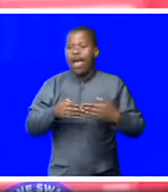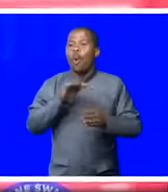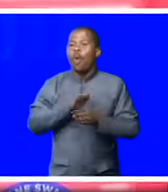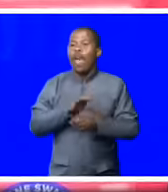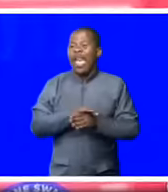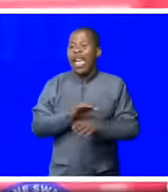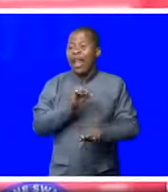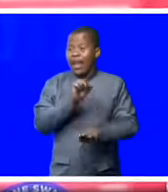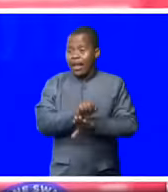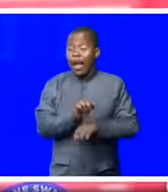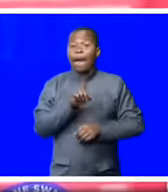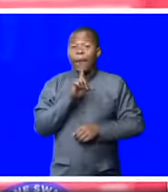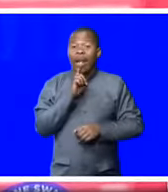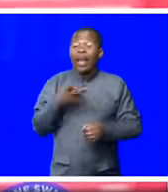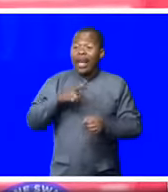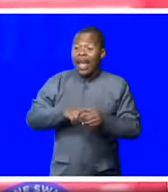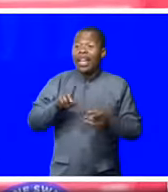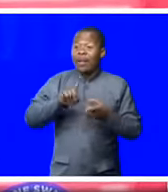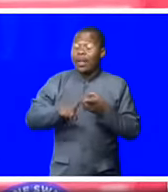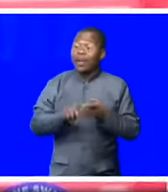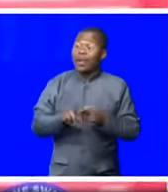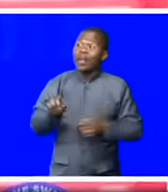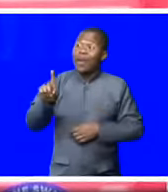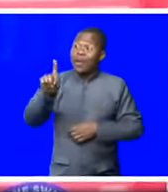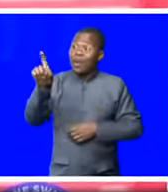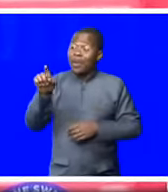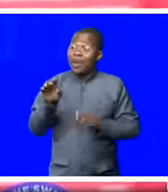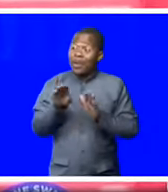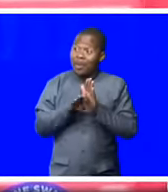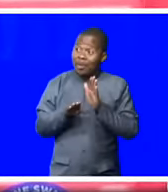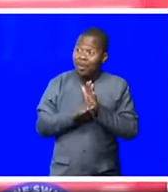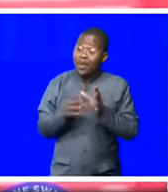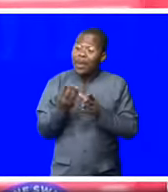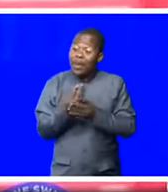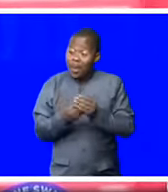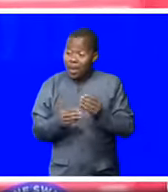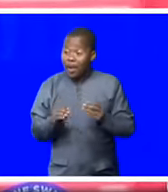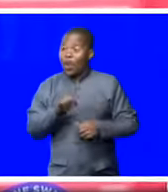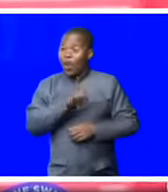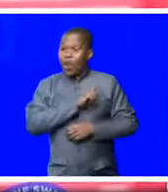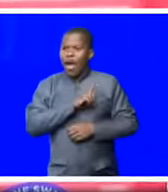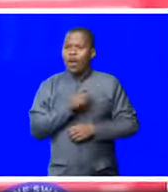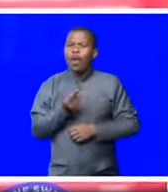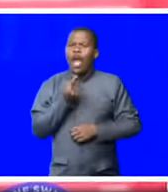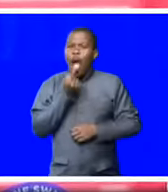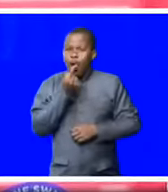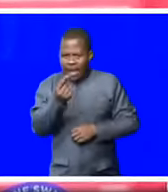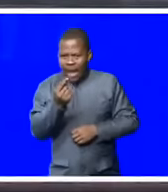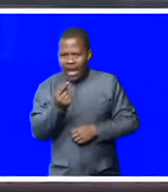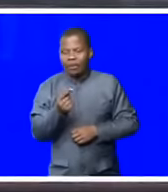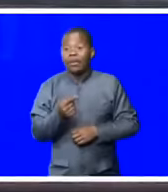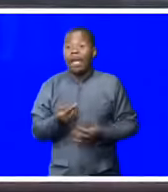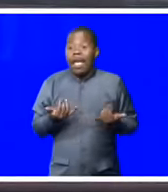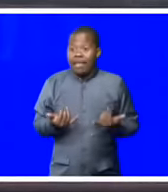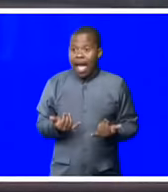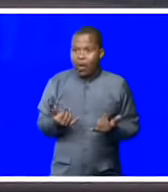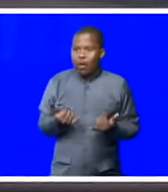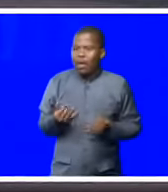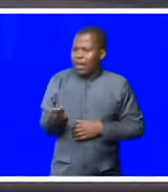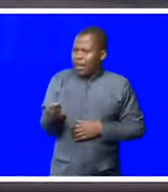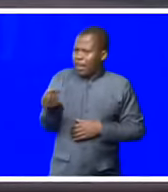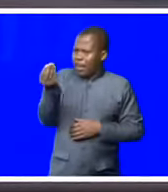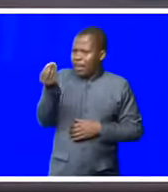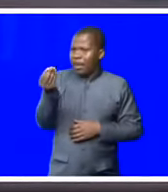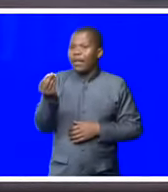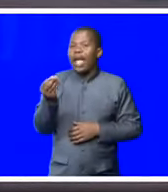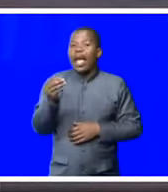hayi nabo nongababuda nje bahambiswa te izemkhulu akhulile ntafe ngithola umsebenzi ngwenya uphethe ngekuveta